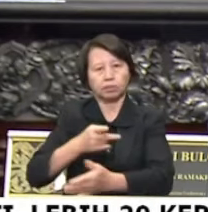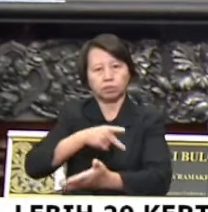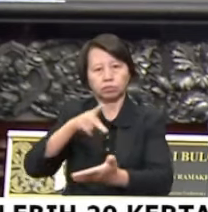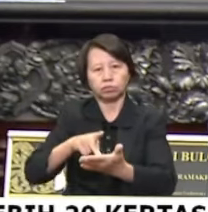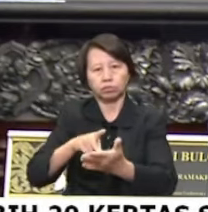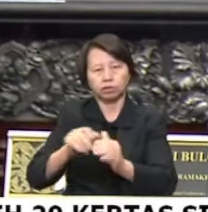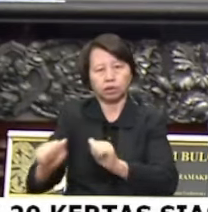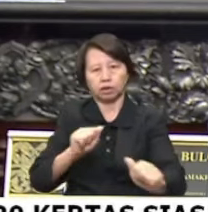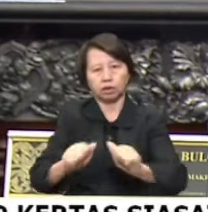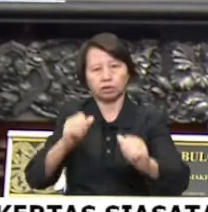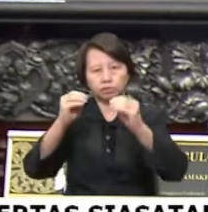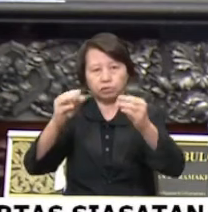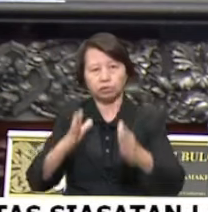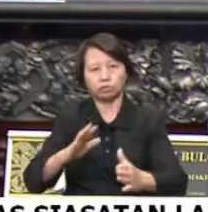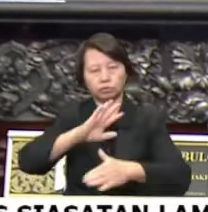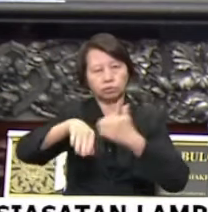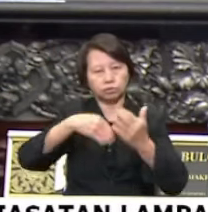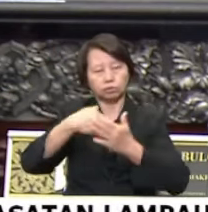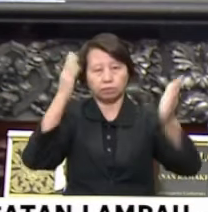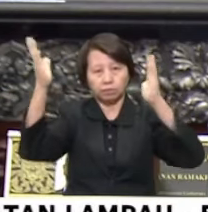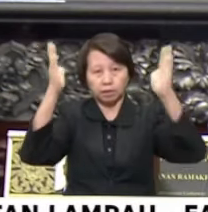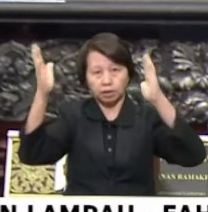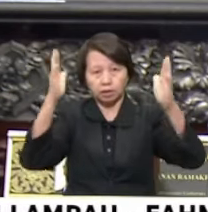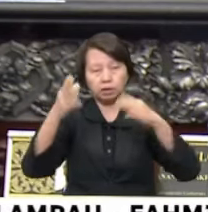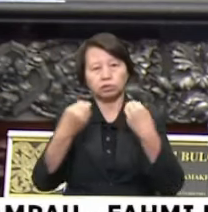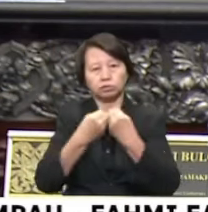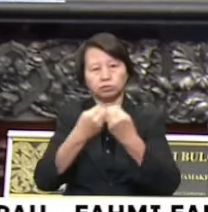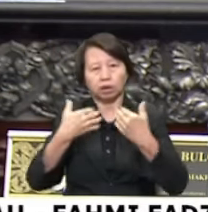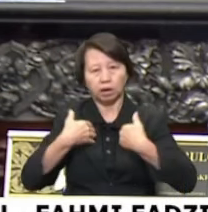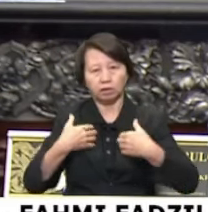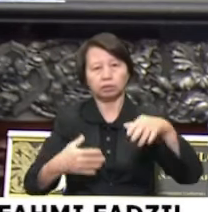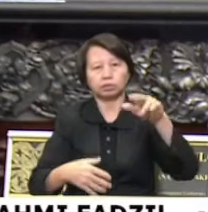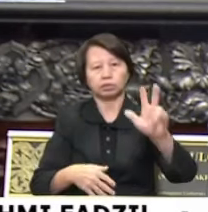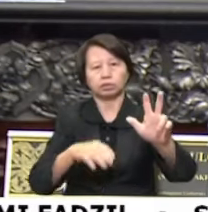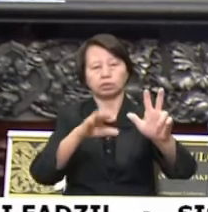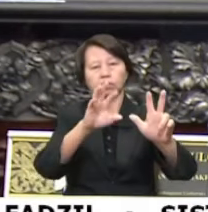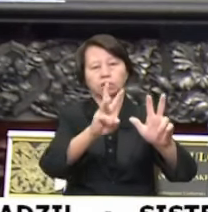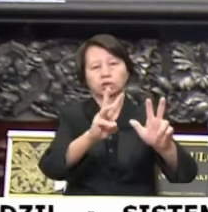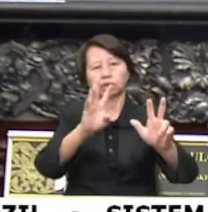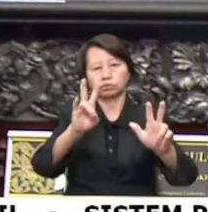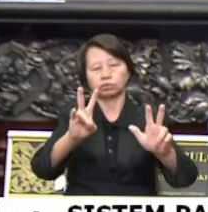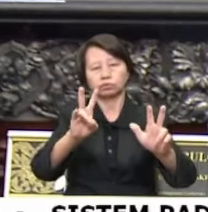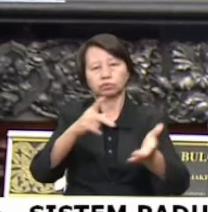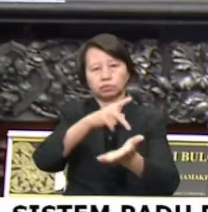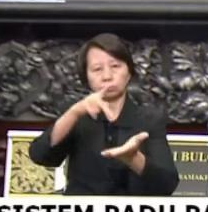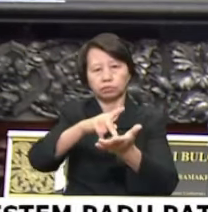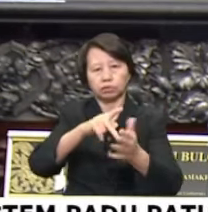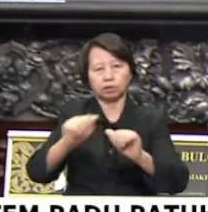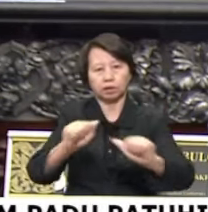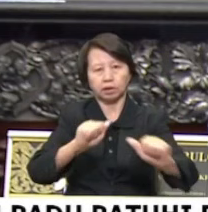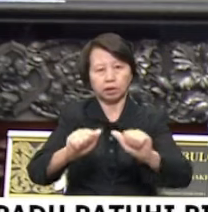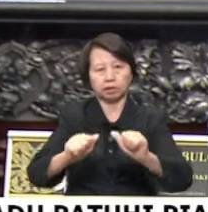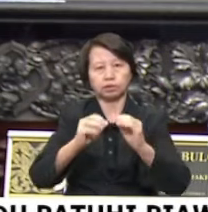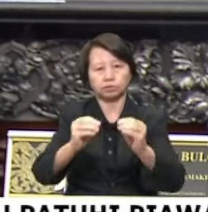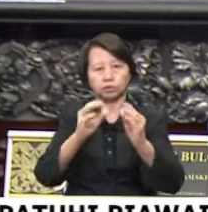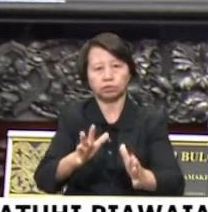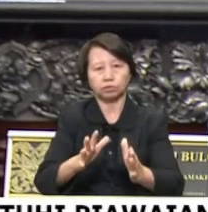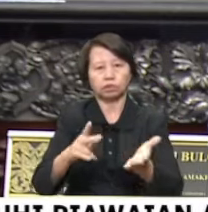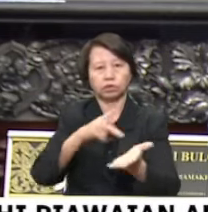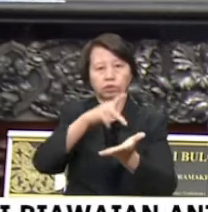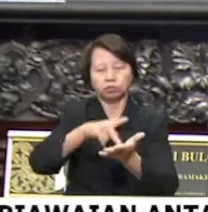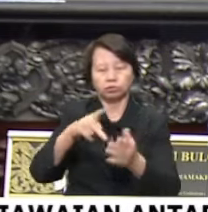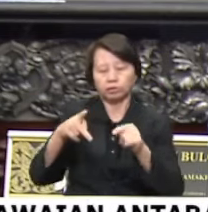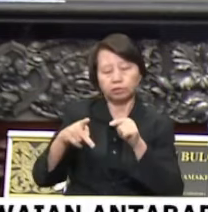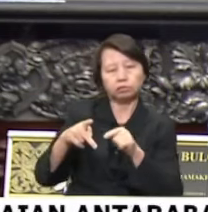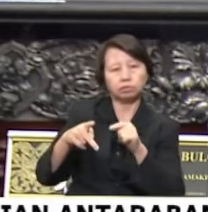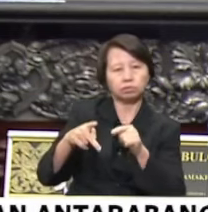kegiatan guru di seluruh negara. Jumlah dia, kita ada 367 buah pusat kegiatan guru. Dalam pusat kegiatan guru